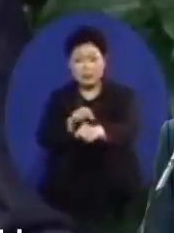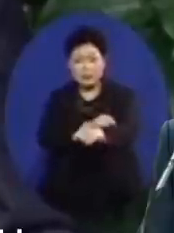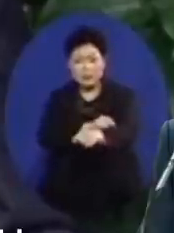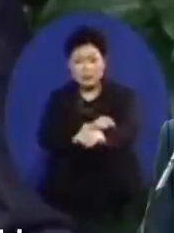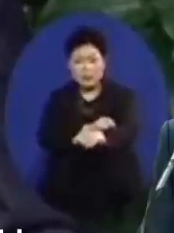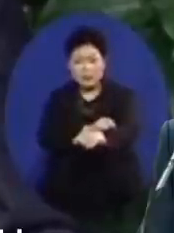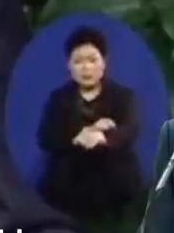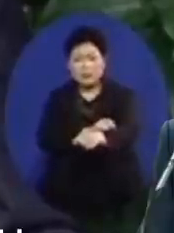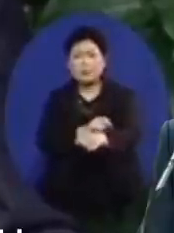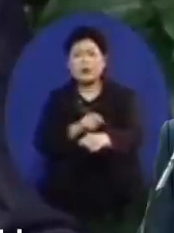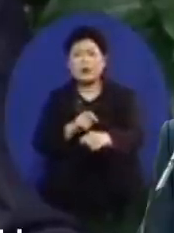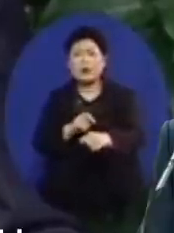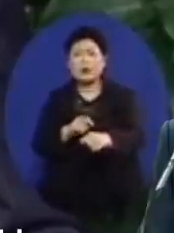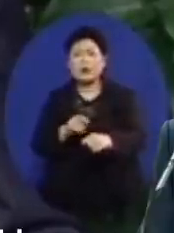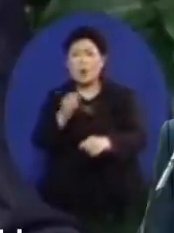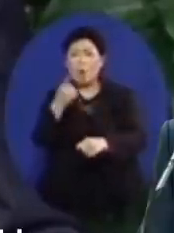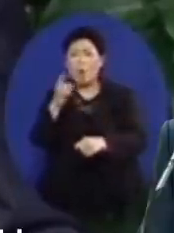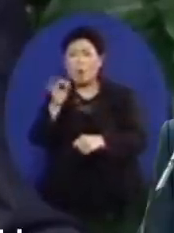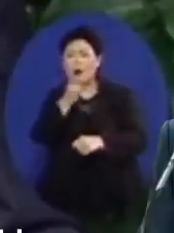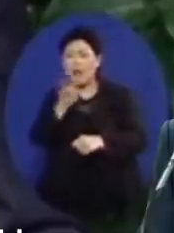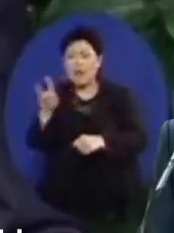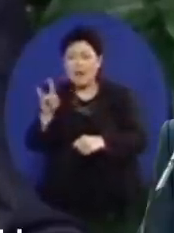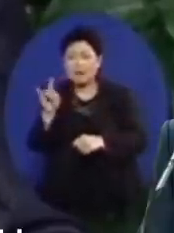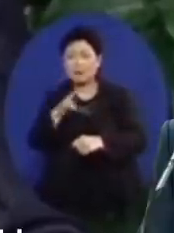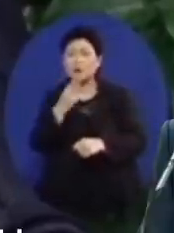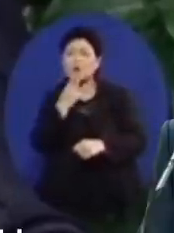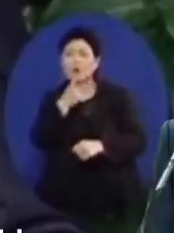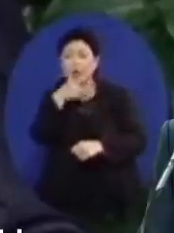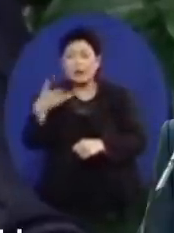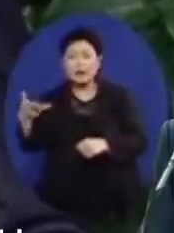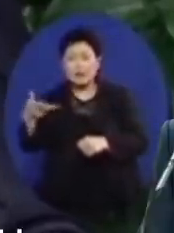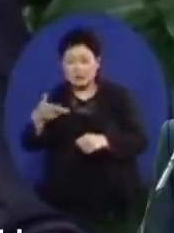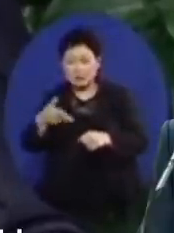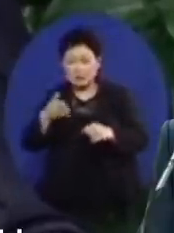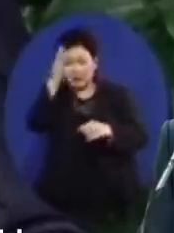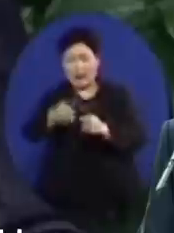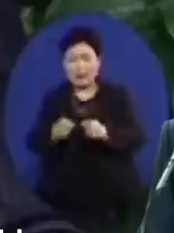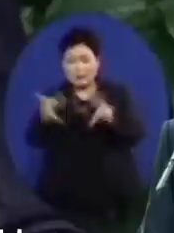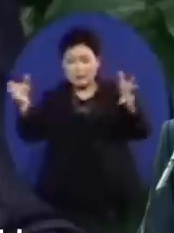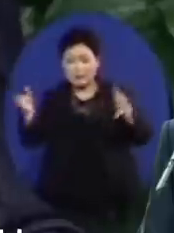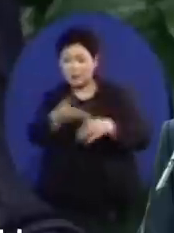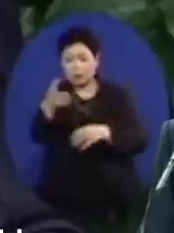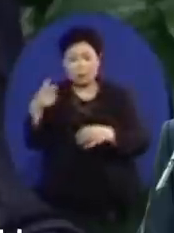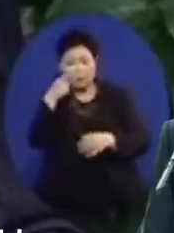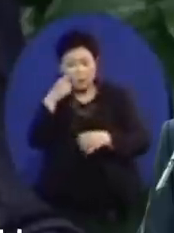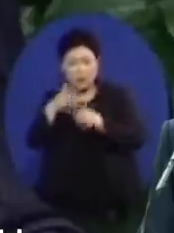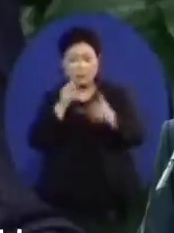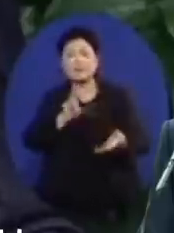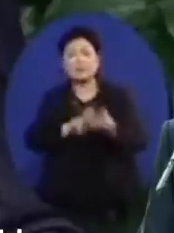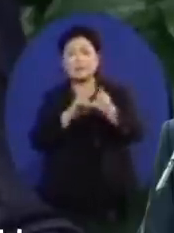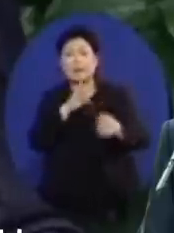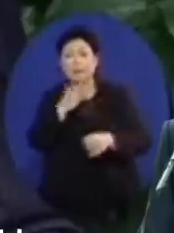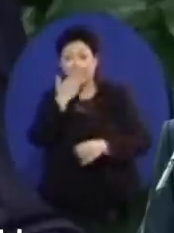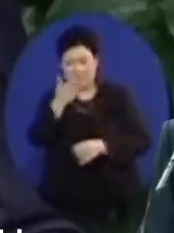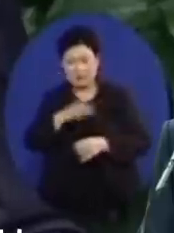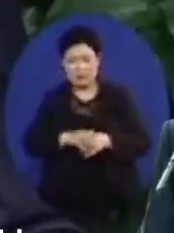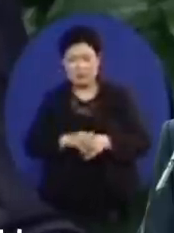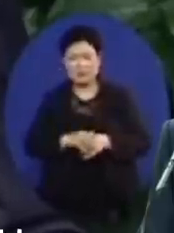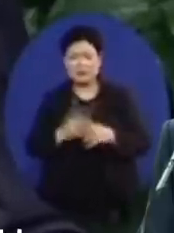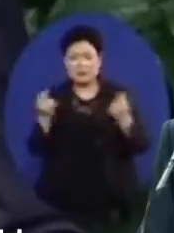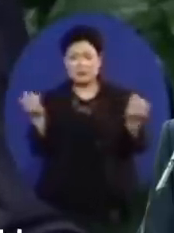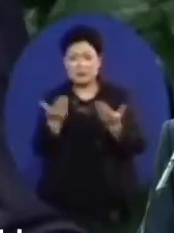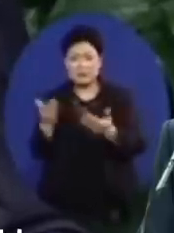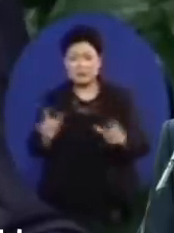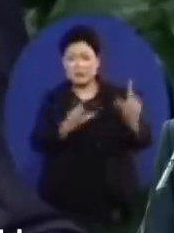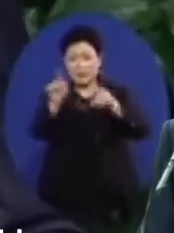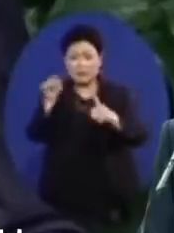갈라지고 요단강이 갈라지고 태산이 무너지는 것은 여러분이 못합니다. 그건 하나님의 기적에 속하는 것입니다. 그러면 그런 일은 여러분 생활